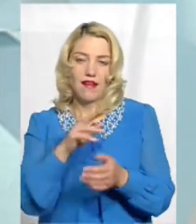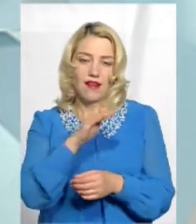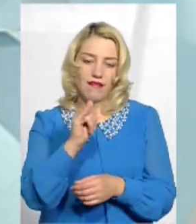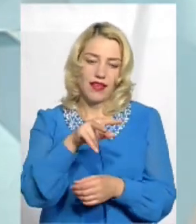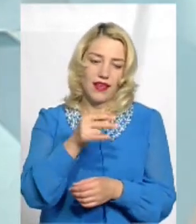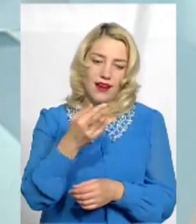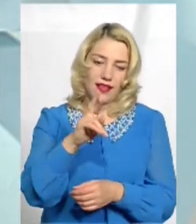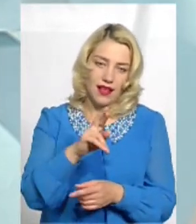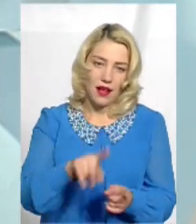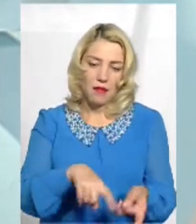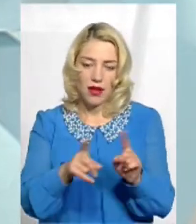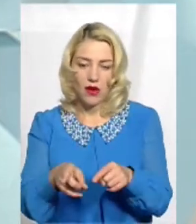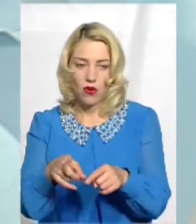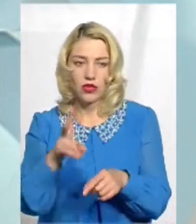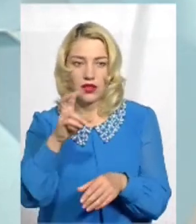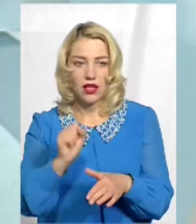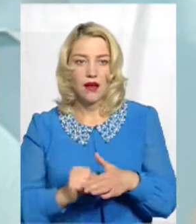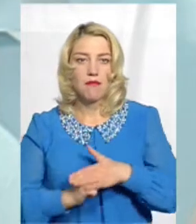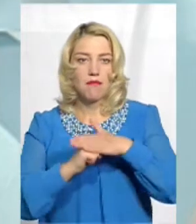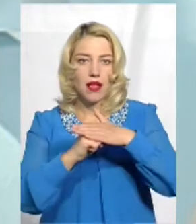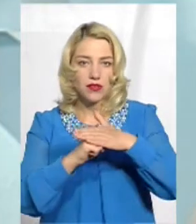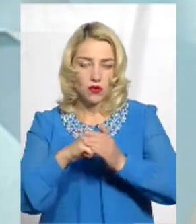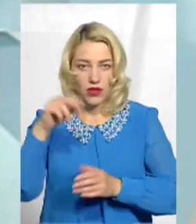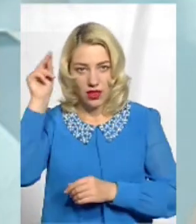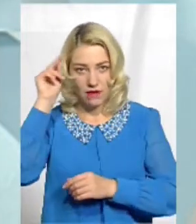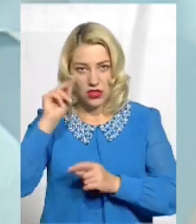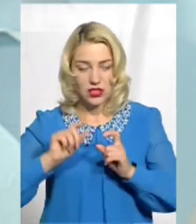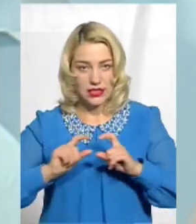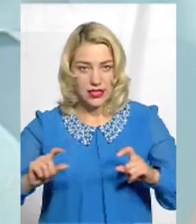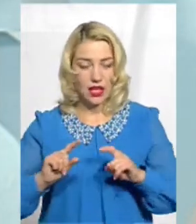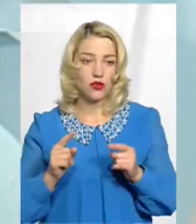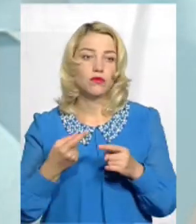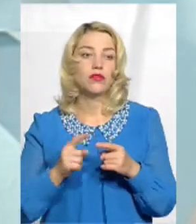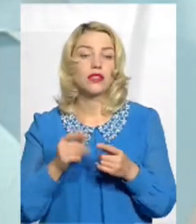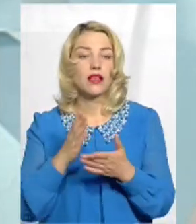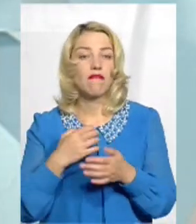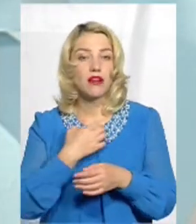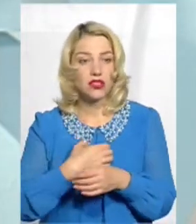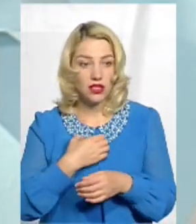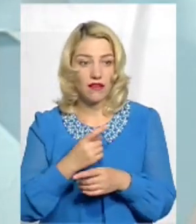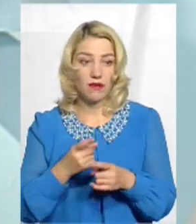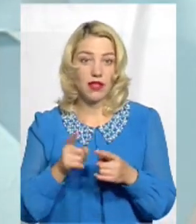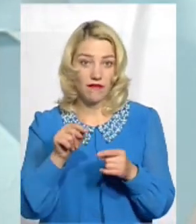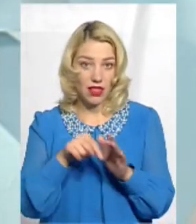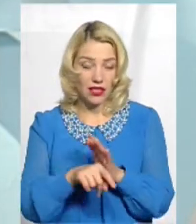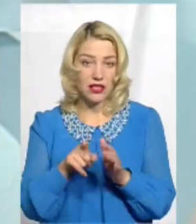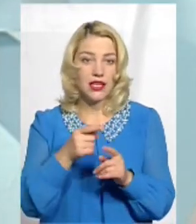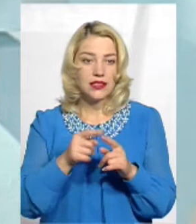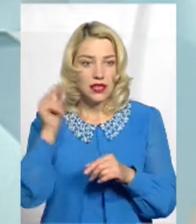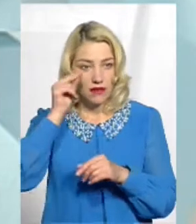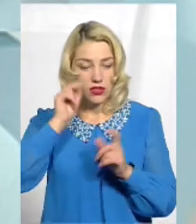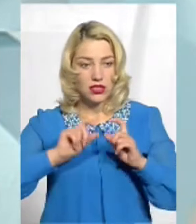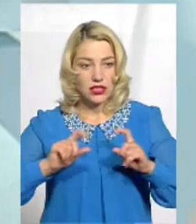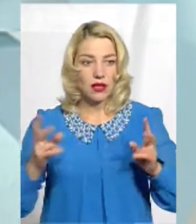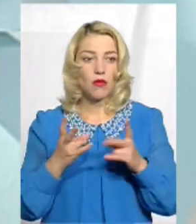переходять вже на основне місце роботи, це базовий навчальний заклад, тому це є важливим. Ну, і, власне, ці заклади мають